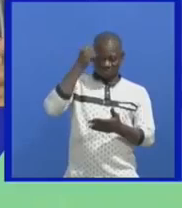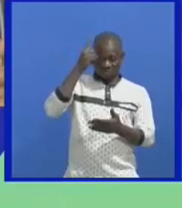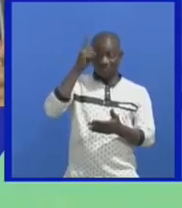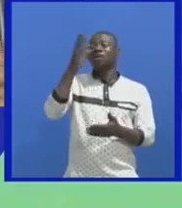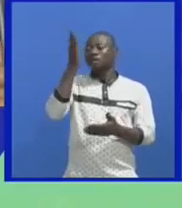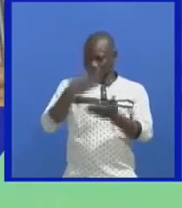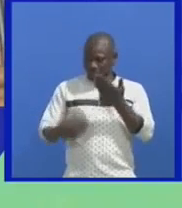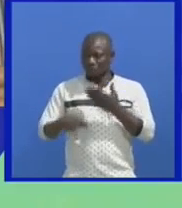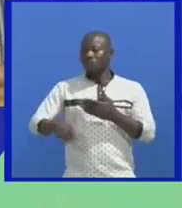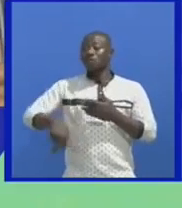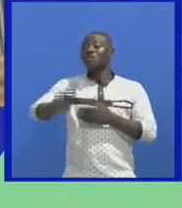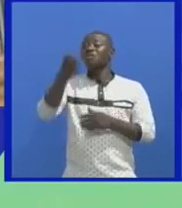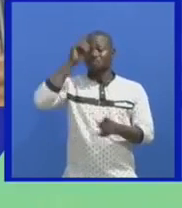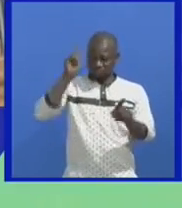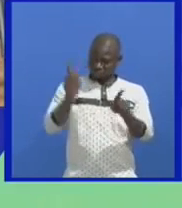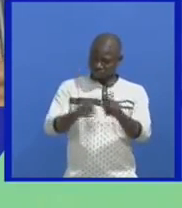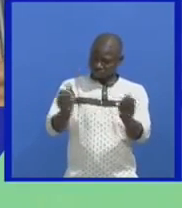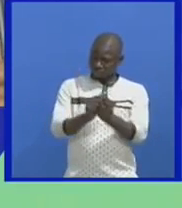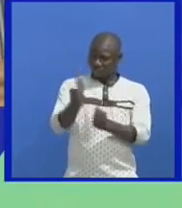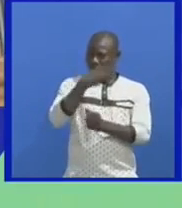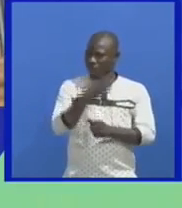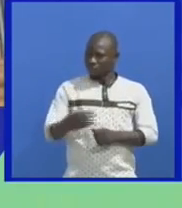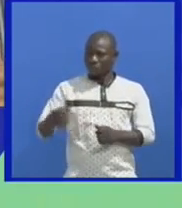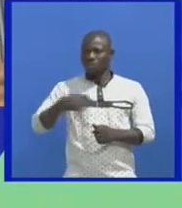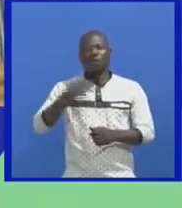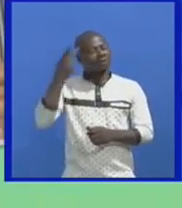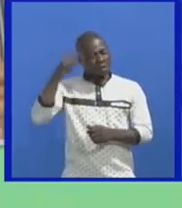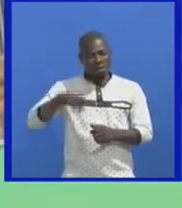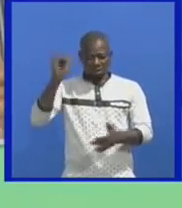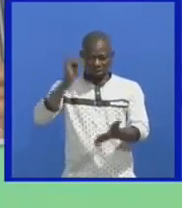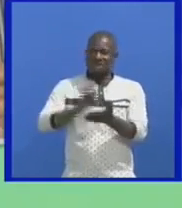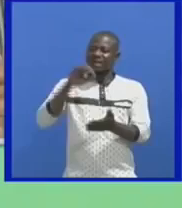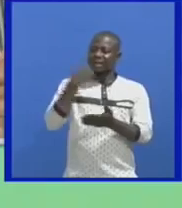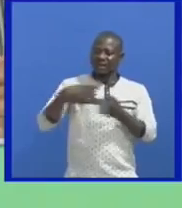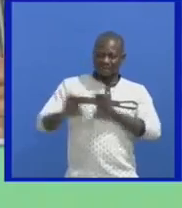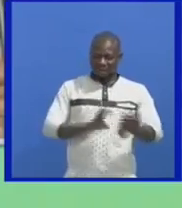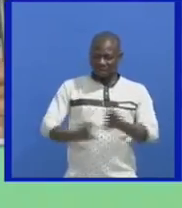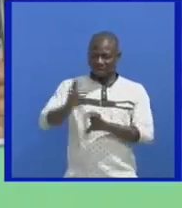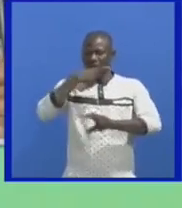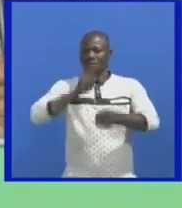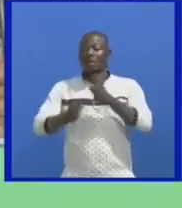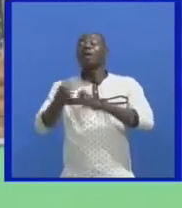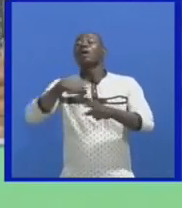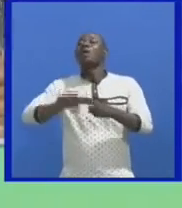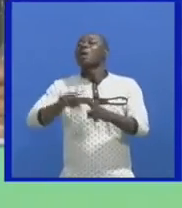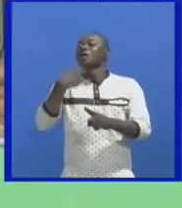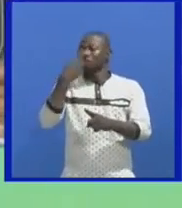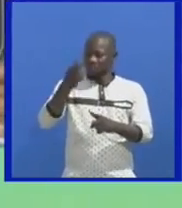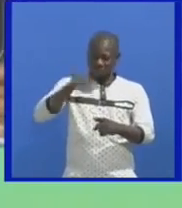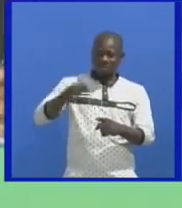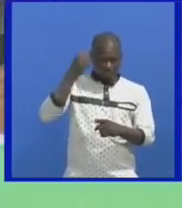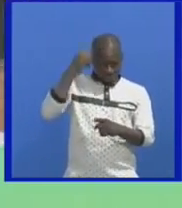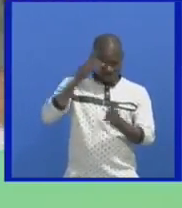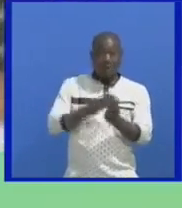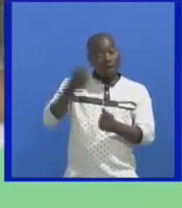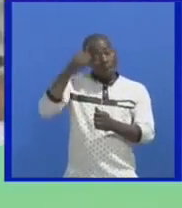avec la chose. Je pense que c'est ça qui a un peu fait le défaut. Quand on dit « on s'est compris », bon, pour les gens, vous êtes compris,